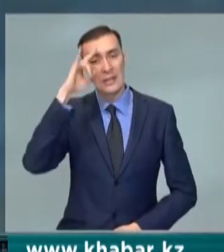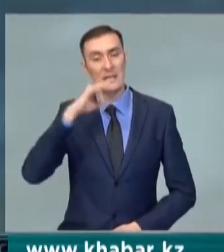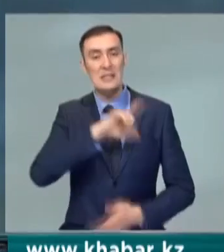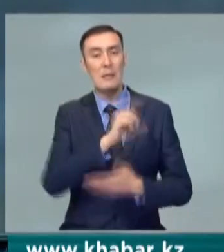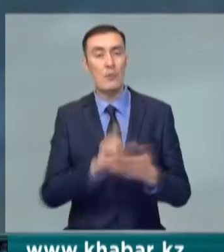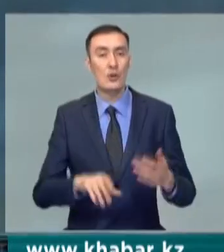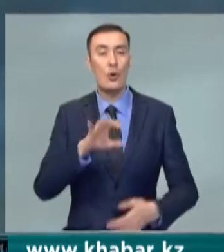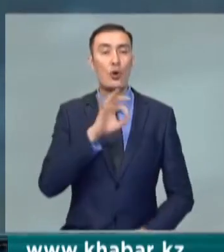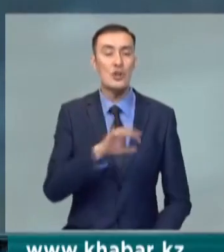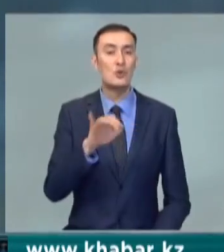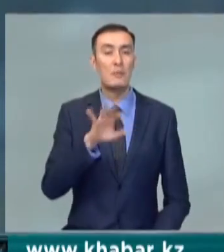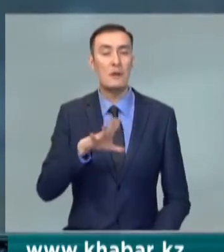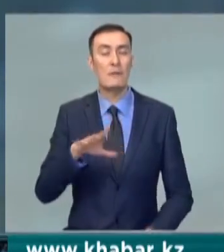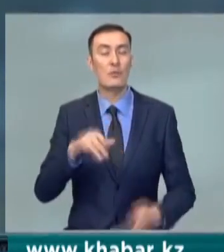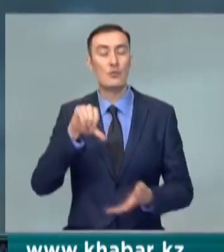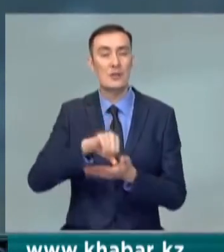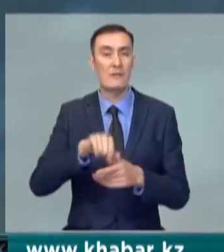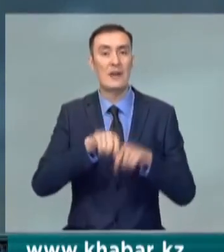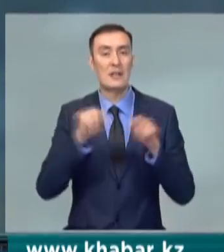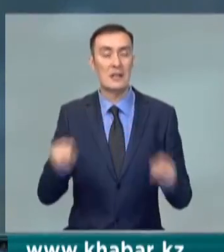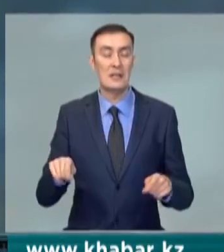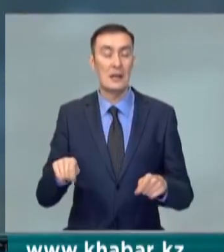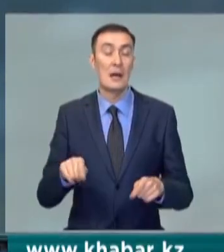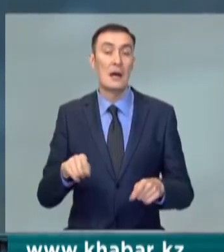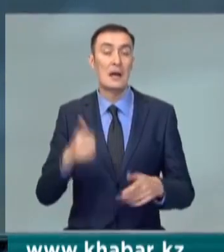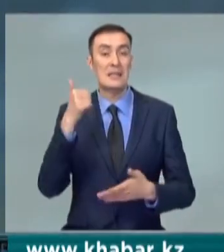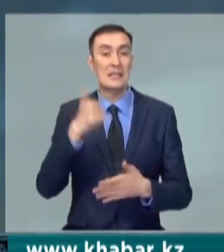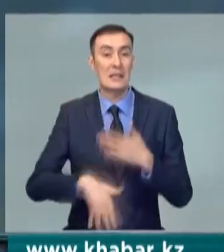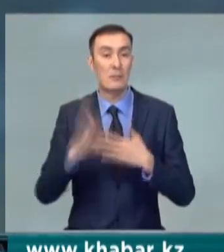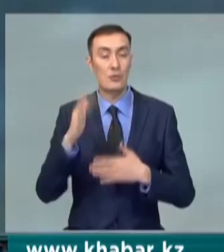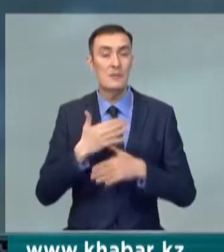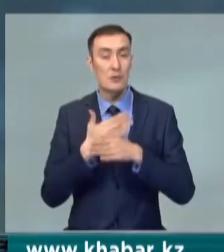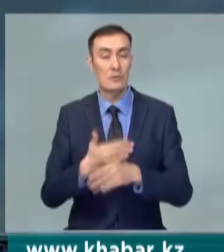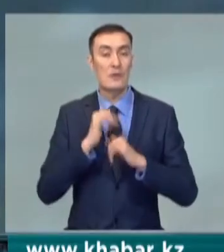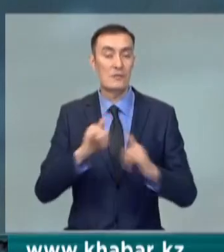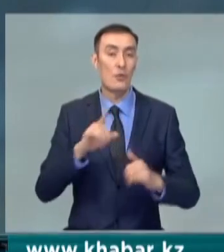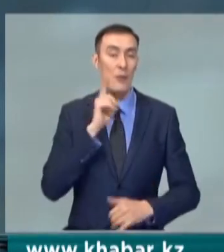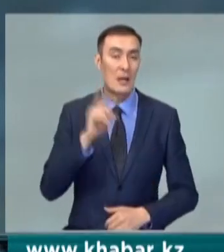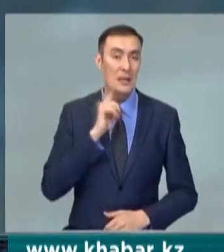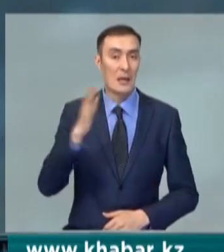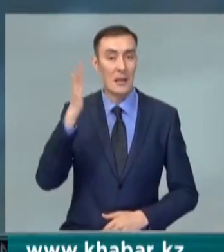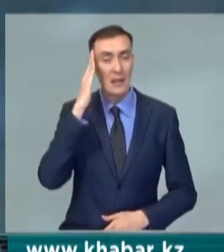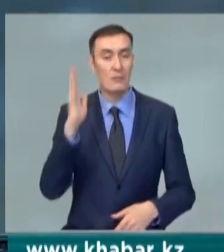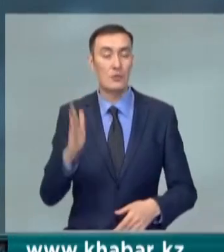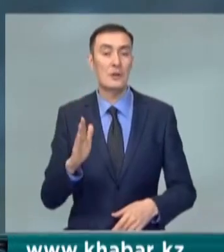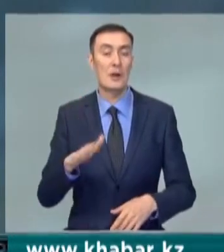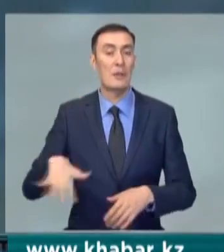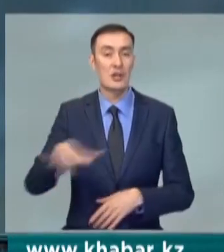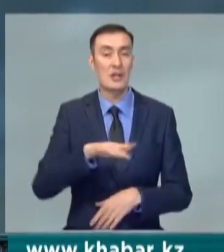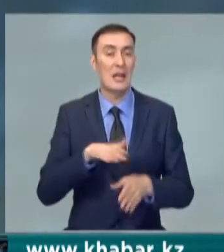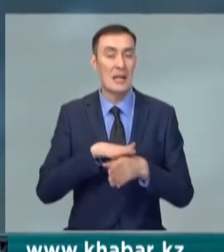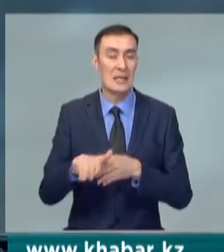поэт лично принял участие в его торжественной презентации. Центр будет способствовать развитию молодых талантов. Он станет